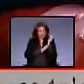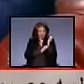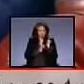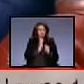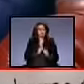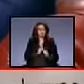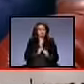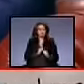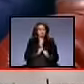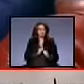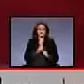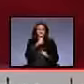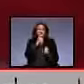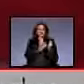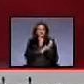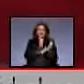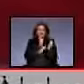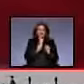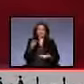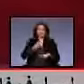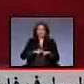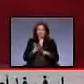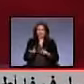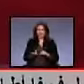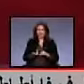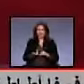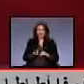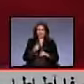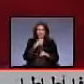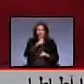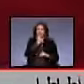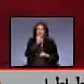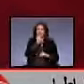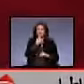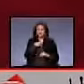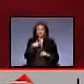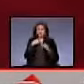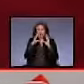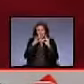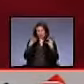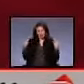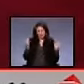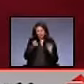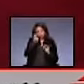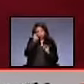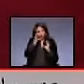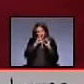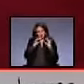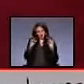بيفرحوا بيه شويه. ايه تاني يا استاذ؟ وممكن ابقى كسول شويه